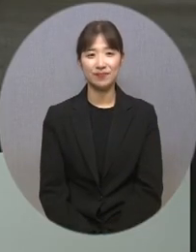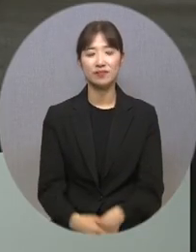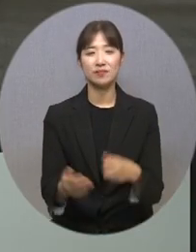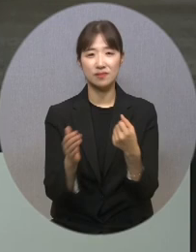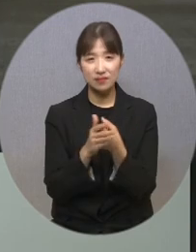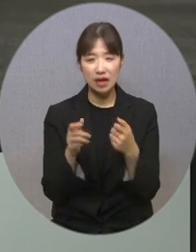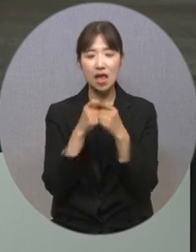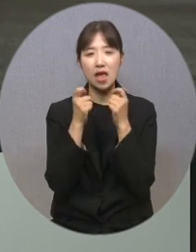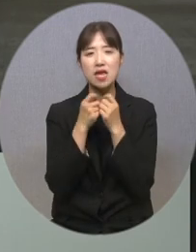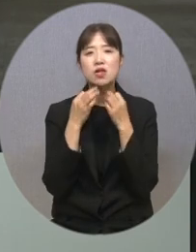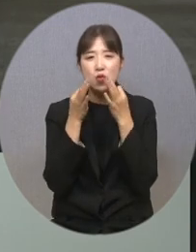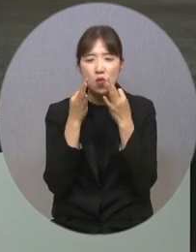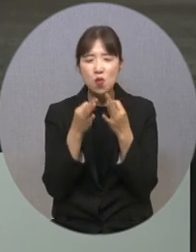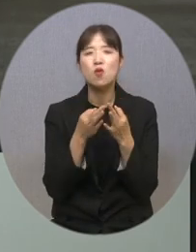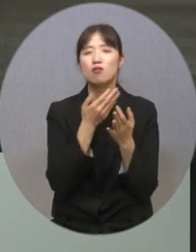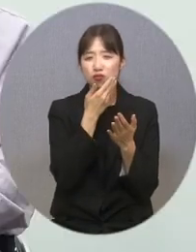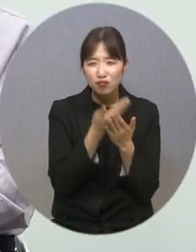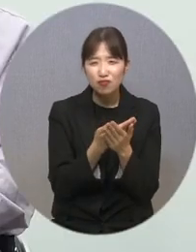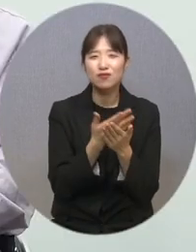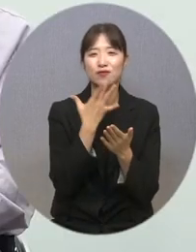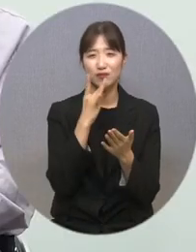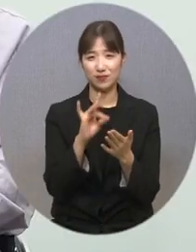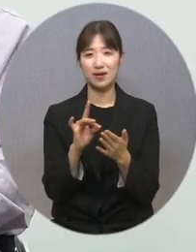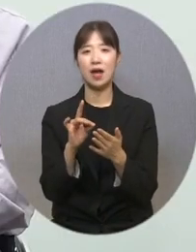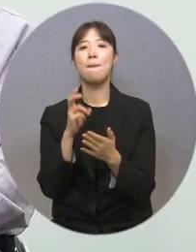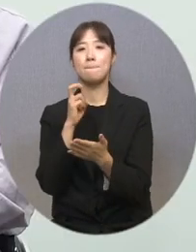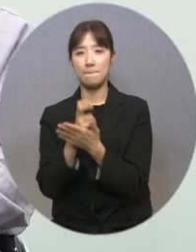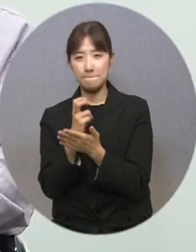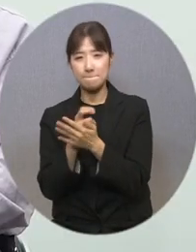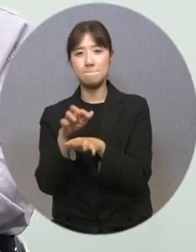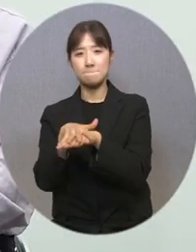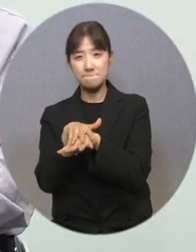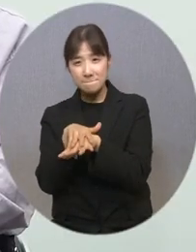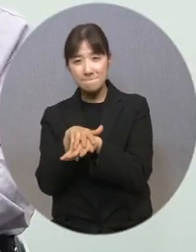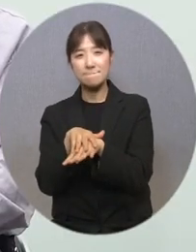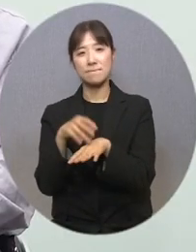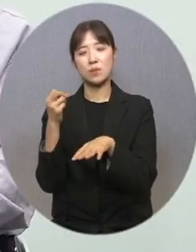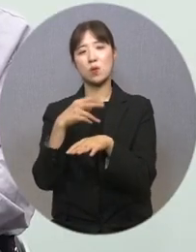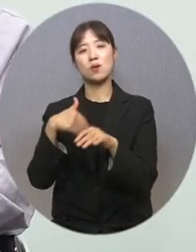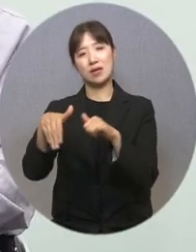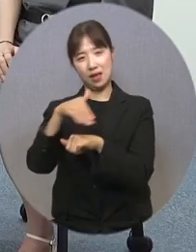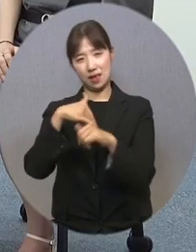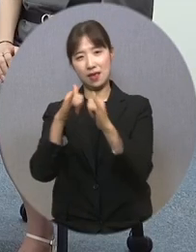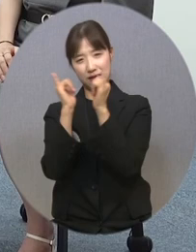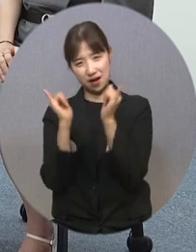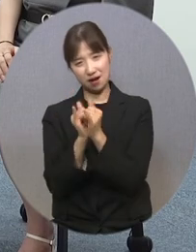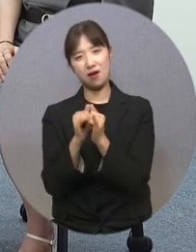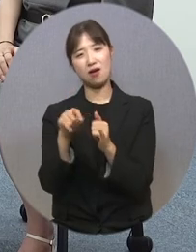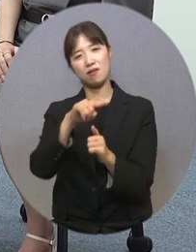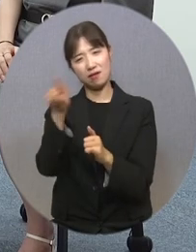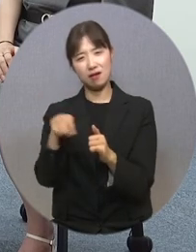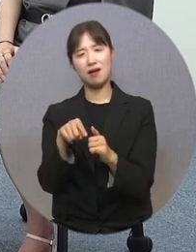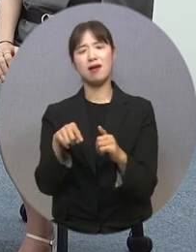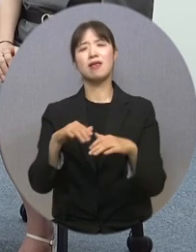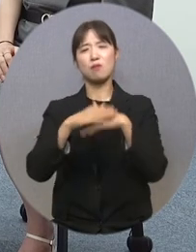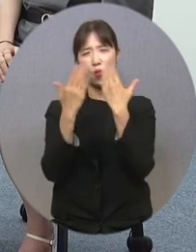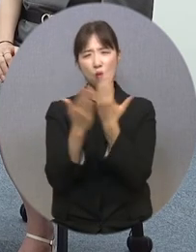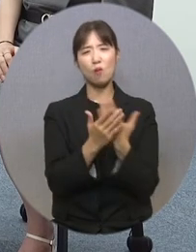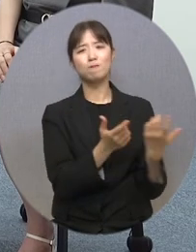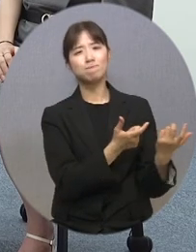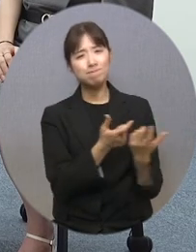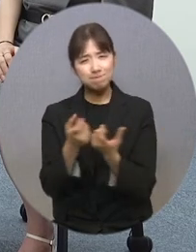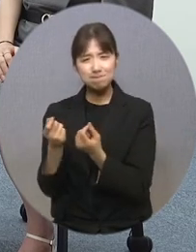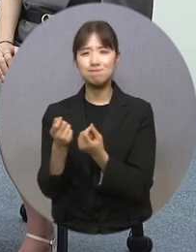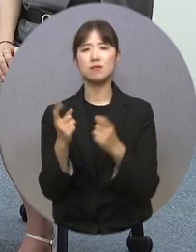그렇기 때문에 개인의 노력도 중요한데 법과 제도 그리고 사회의 또 환경적으로 모든 시스템 같이 가져 가야